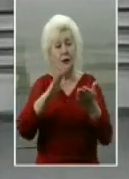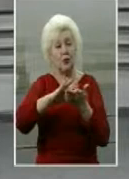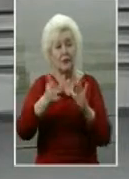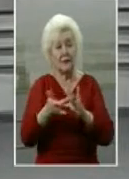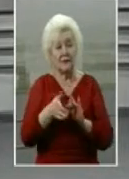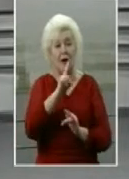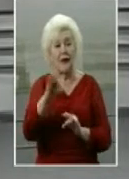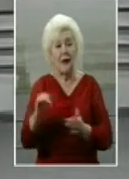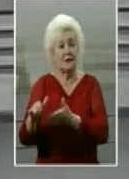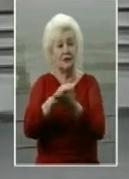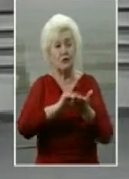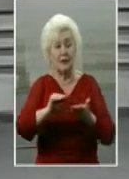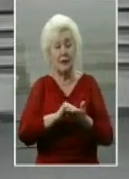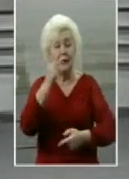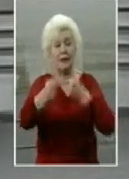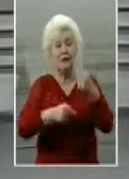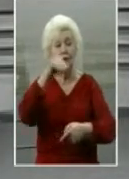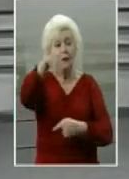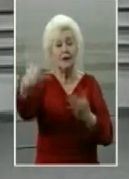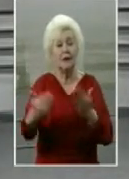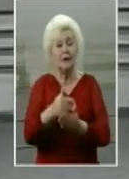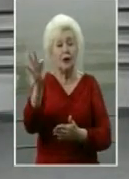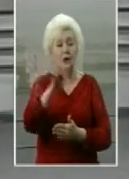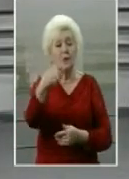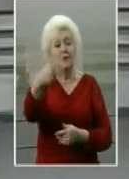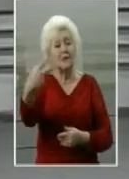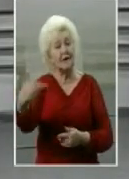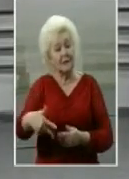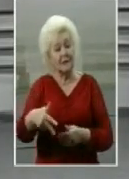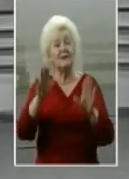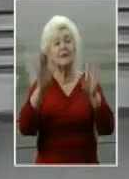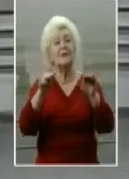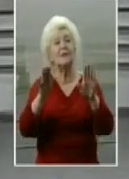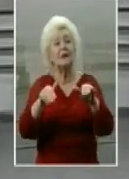сайт КС Суспільне Медіа. А наступні таврійські новини о 20:30. До побачення.